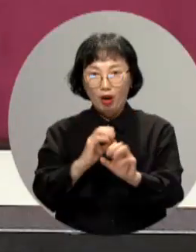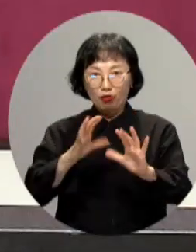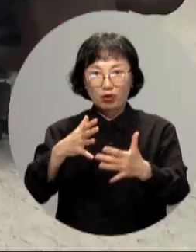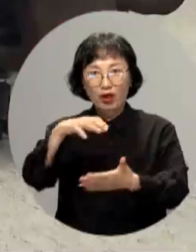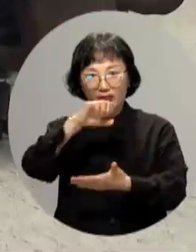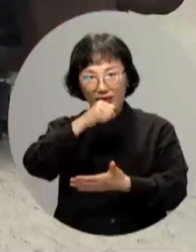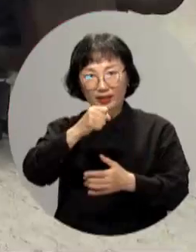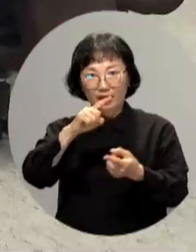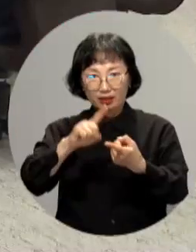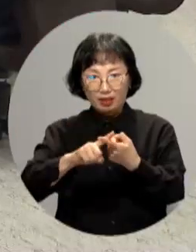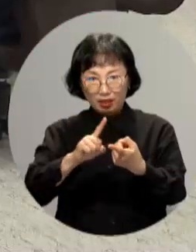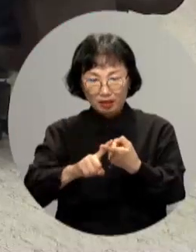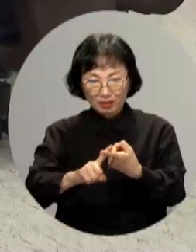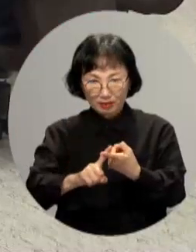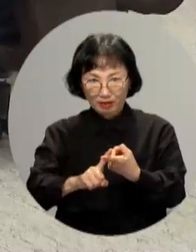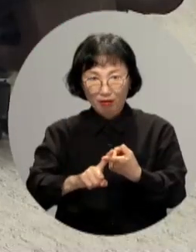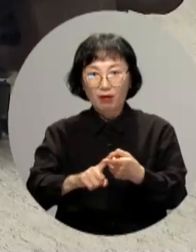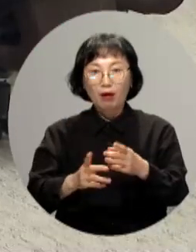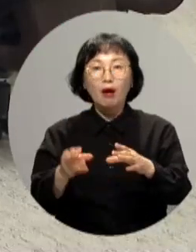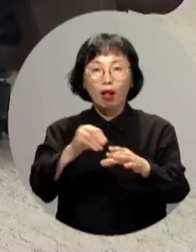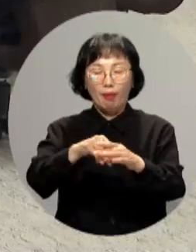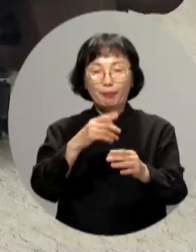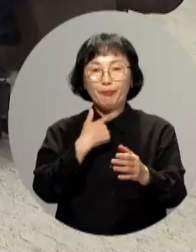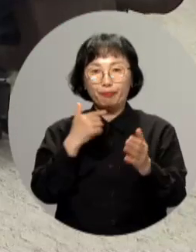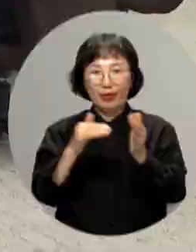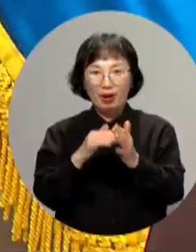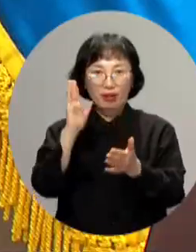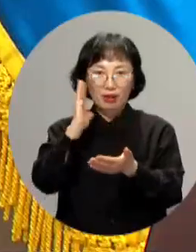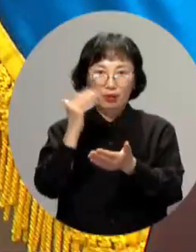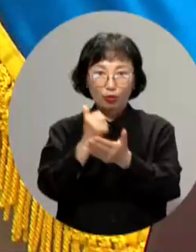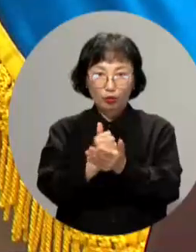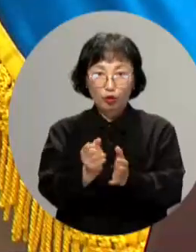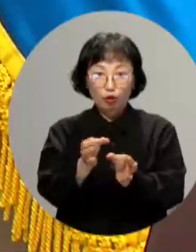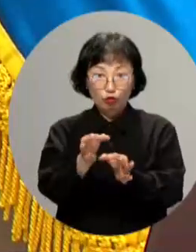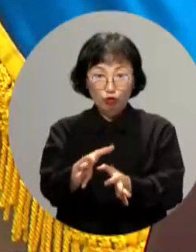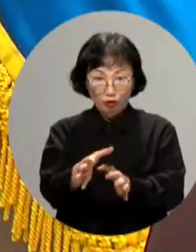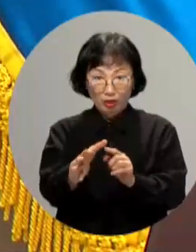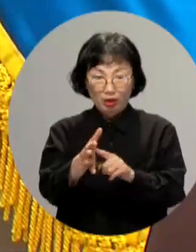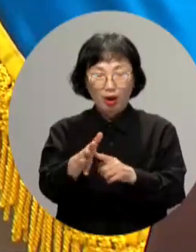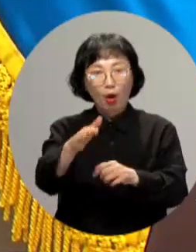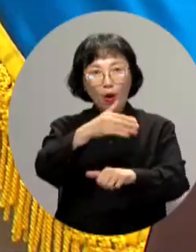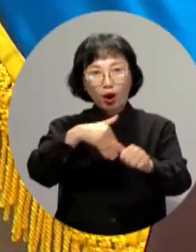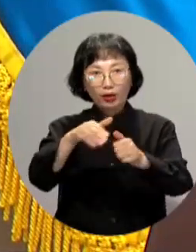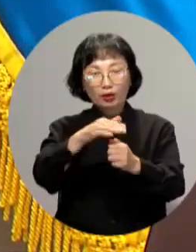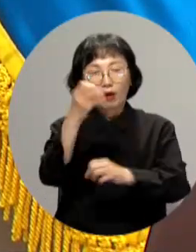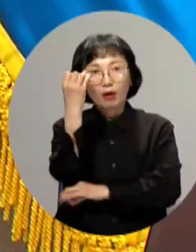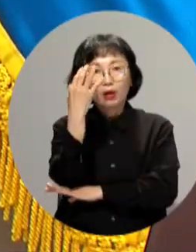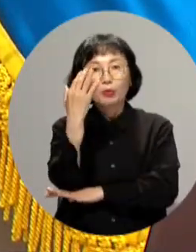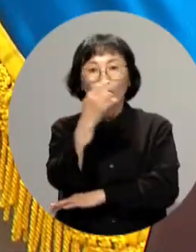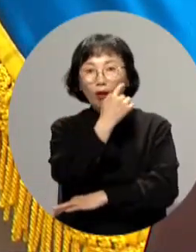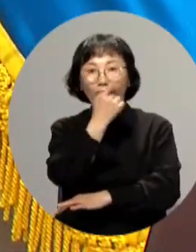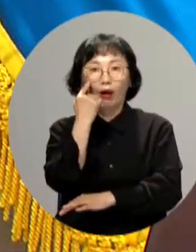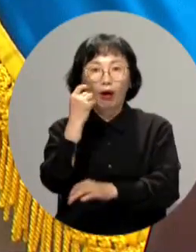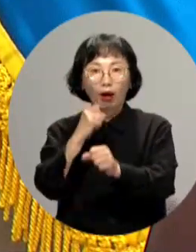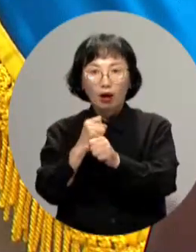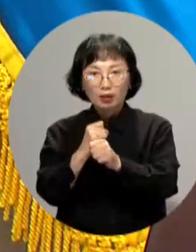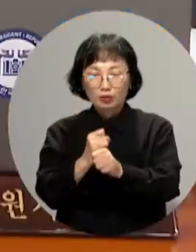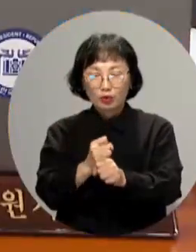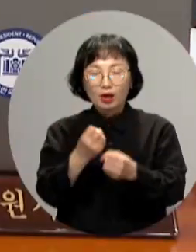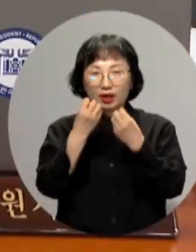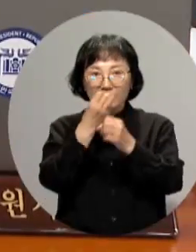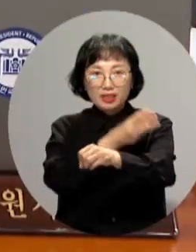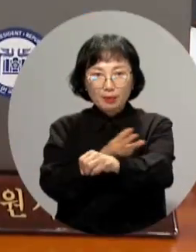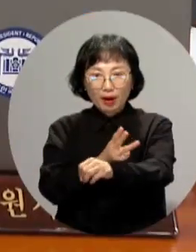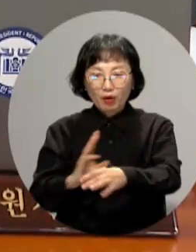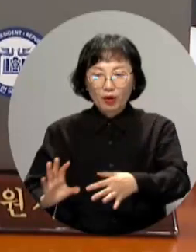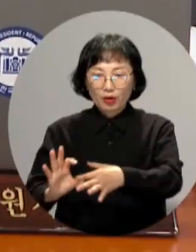예산에도 분위기는 고스란히 반영됐습니다. 대통령이 투자 환경 개선의 근거로 제시했던 새만금 연결도로마저도